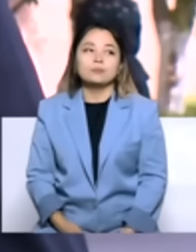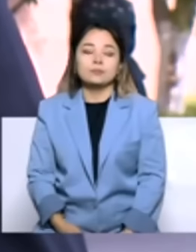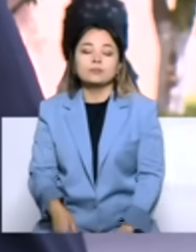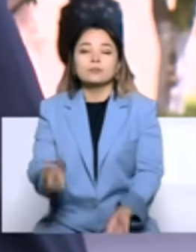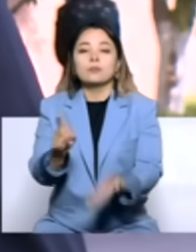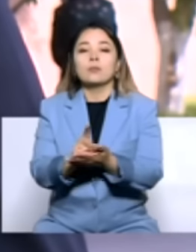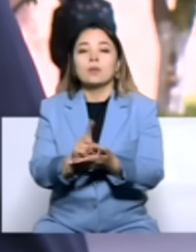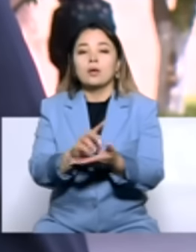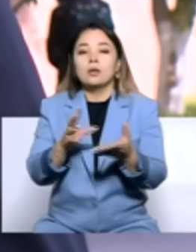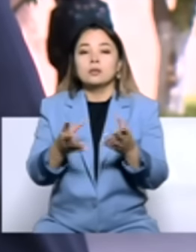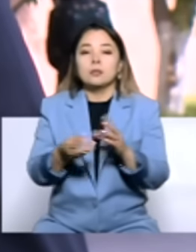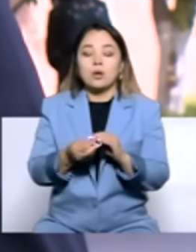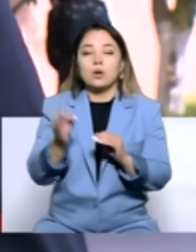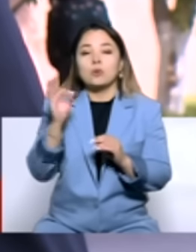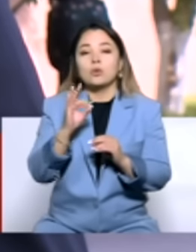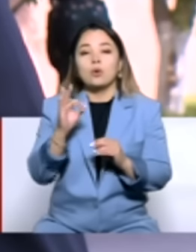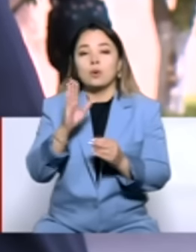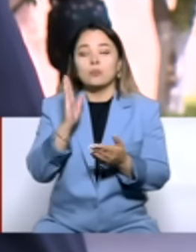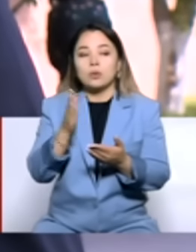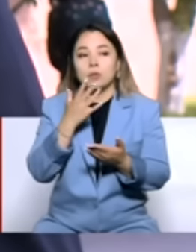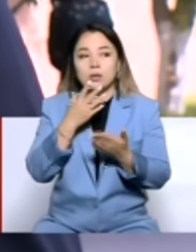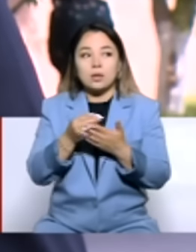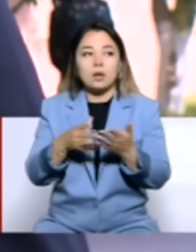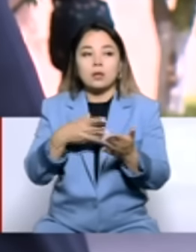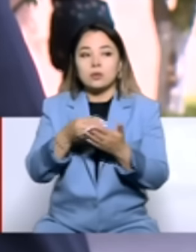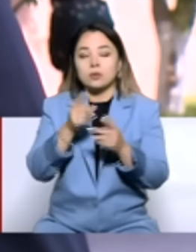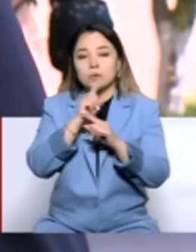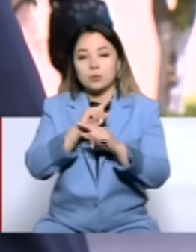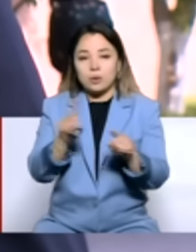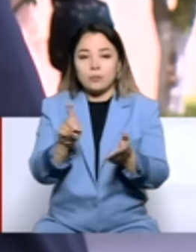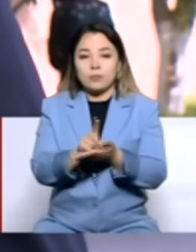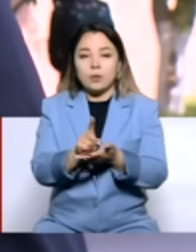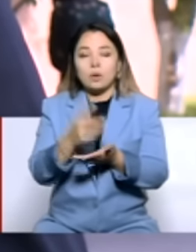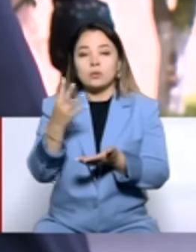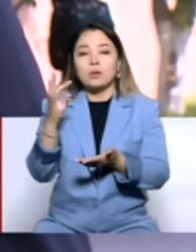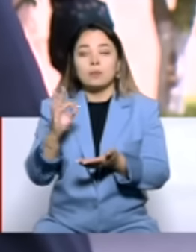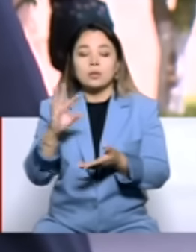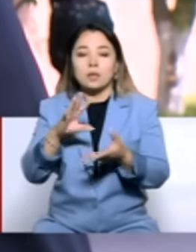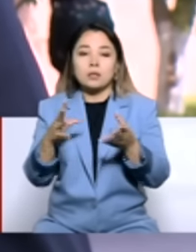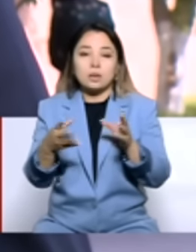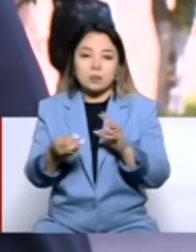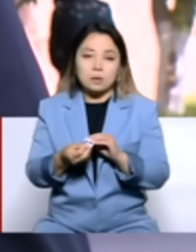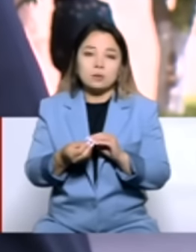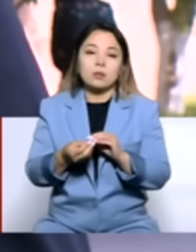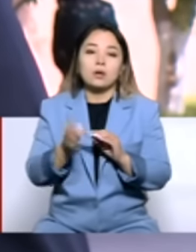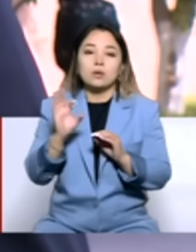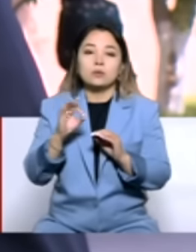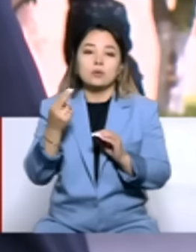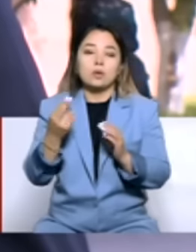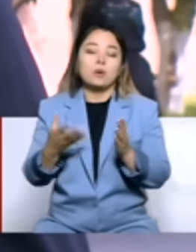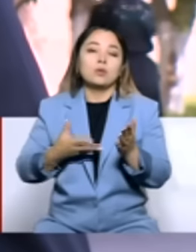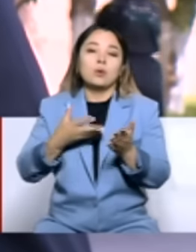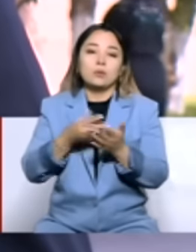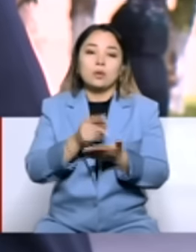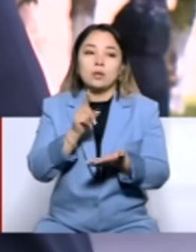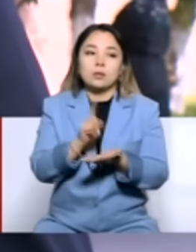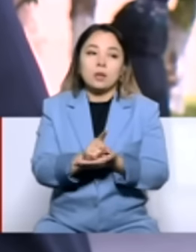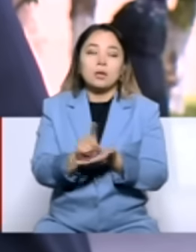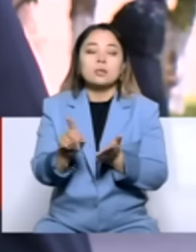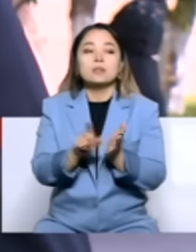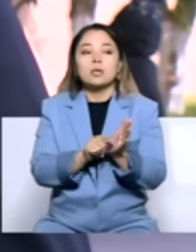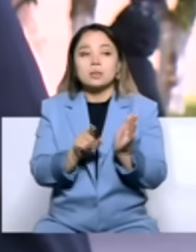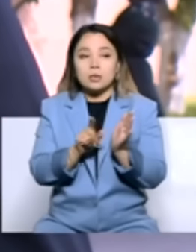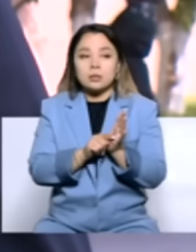Салық мөлшерлемесі 0 болады, яғни төленбейді салық, бірақ 4% мөлшерінде әлеуметтік төлемдер төленді,